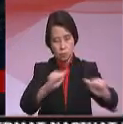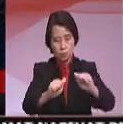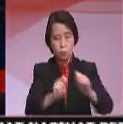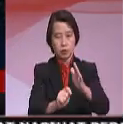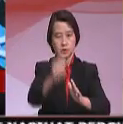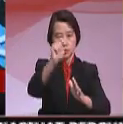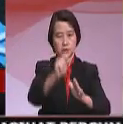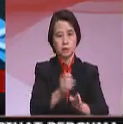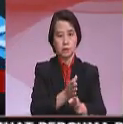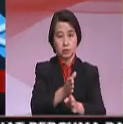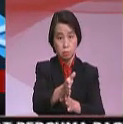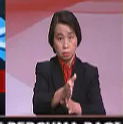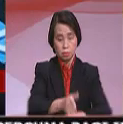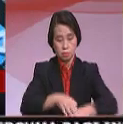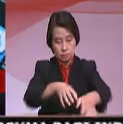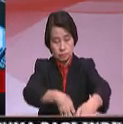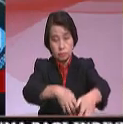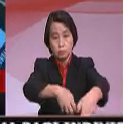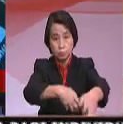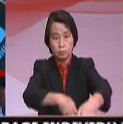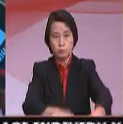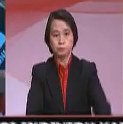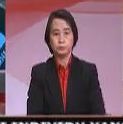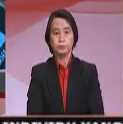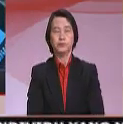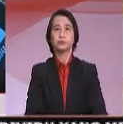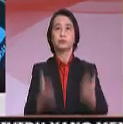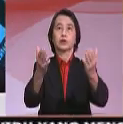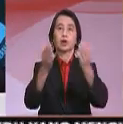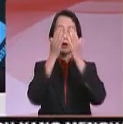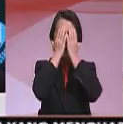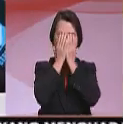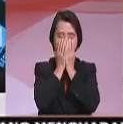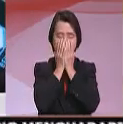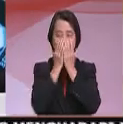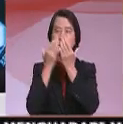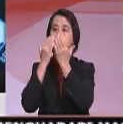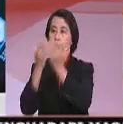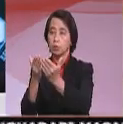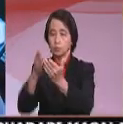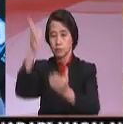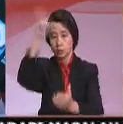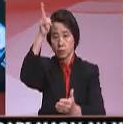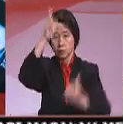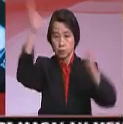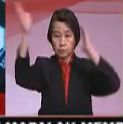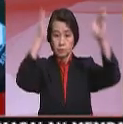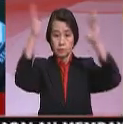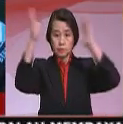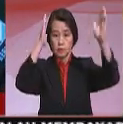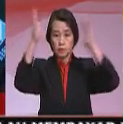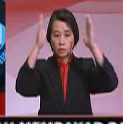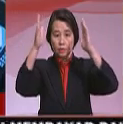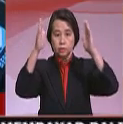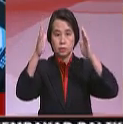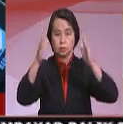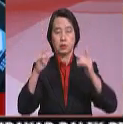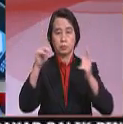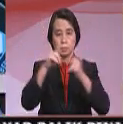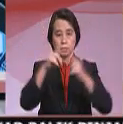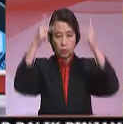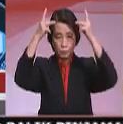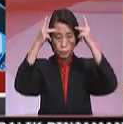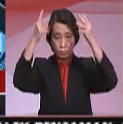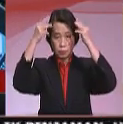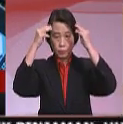di sektor peladangan. Alhamdulillah, saya ucap terima kasih kepada Kerajaan Malaysia, lebih-lebih kepada Perdana Menteri